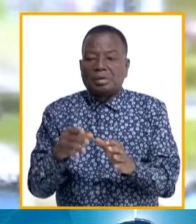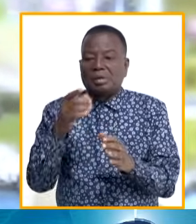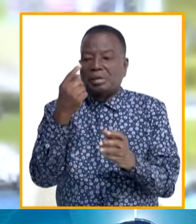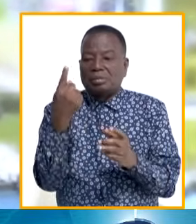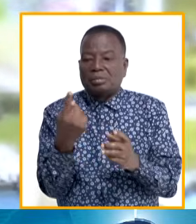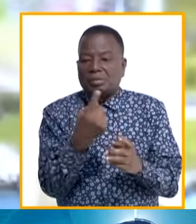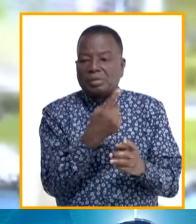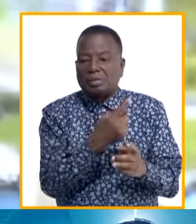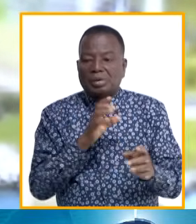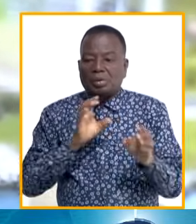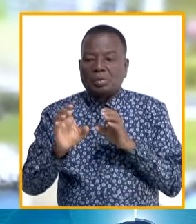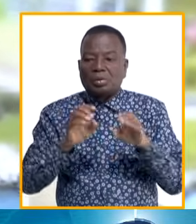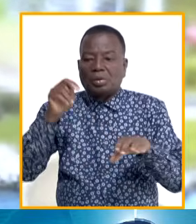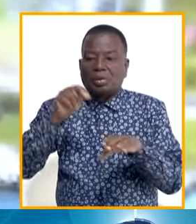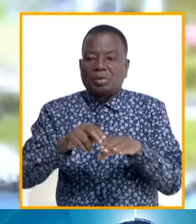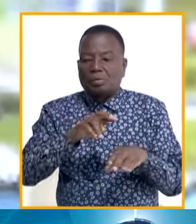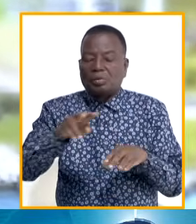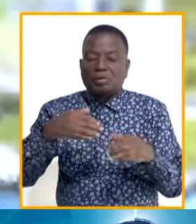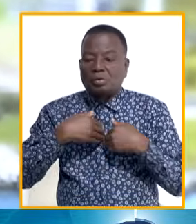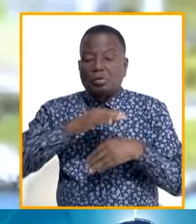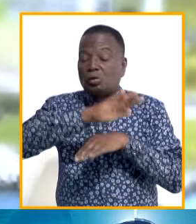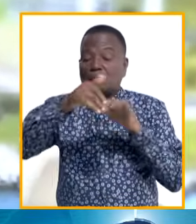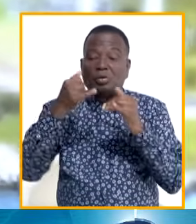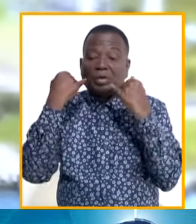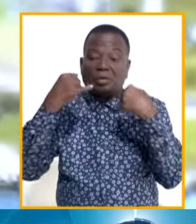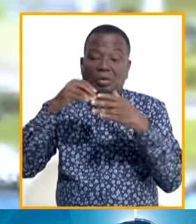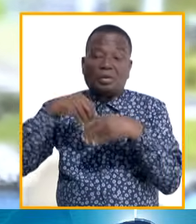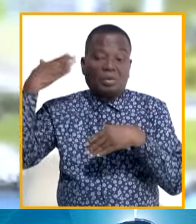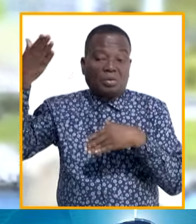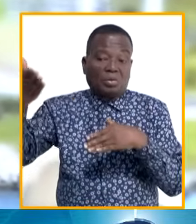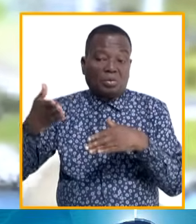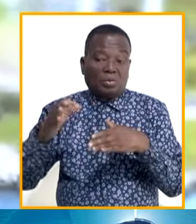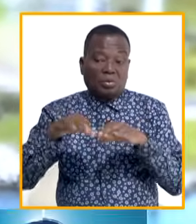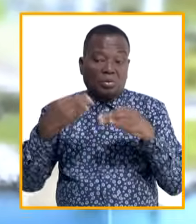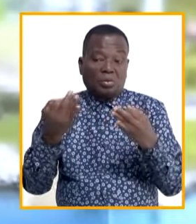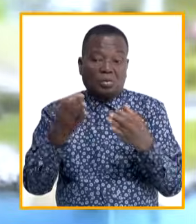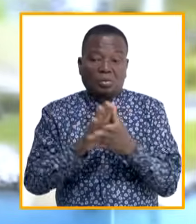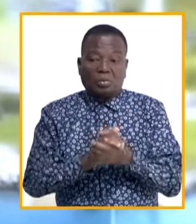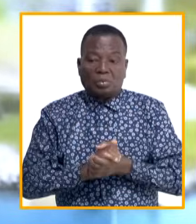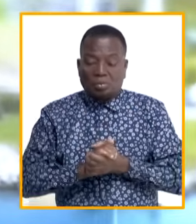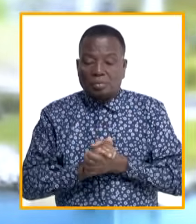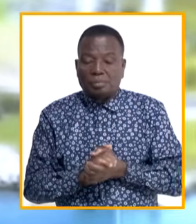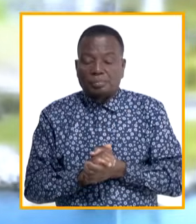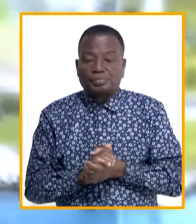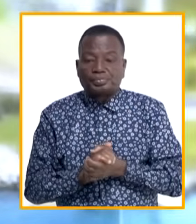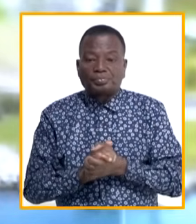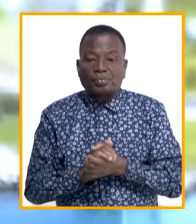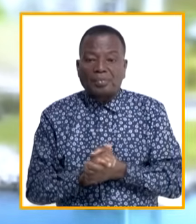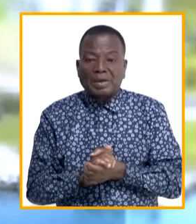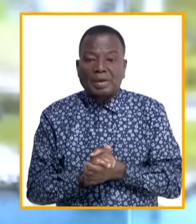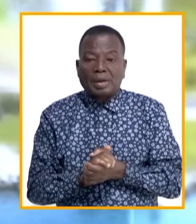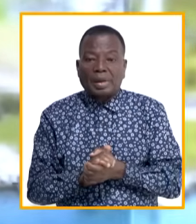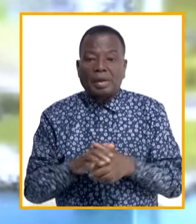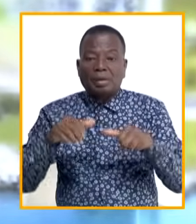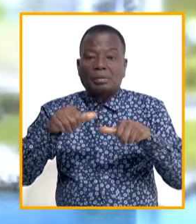individuelles et de communication. Vous aurez davantage d'informations dans nos prochaines éditions d'infos sur RTI 1.